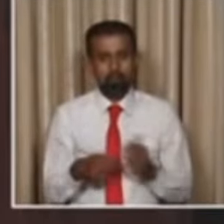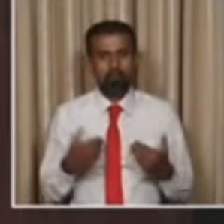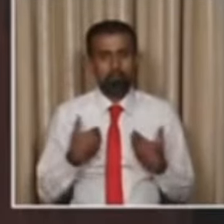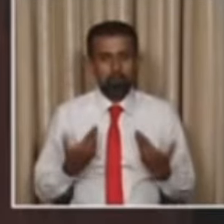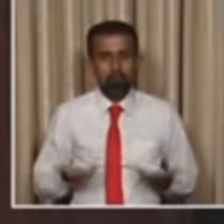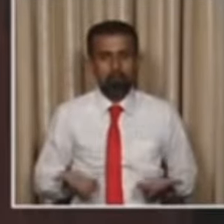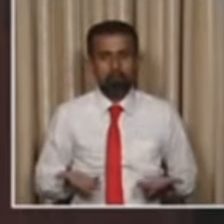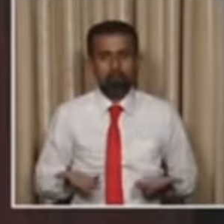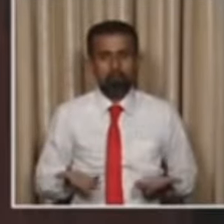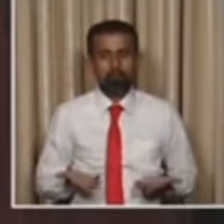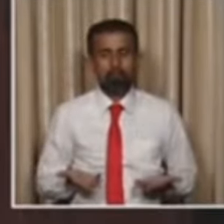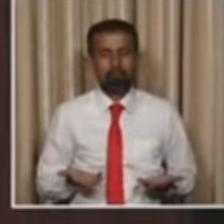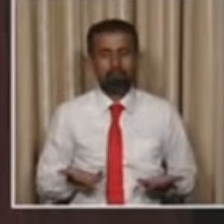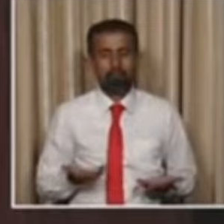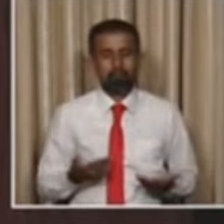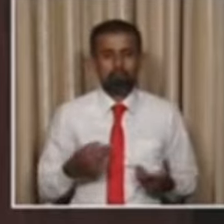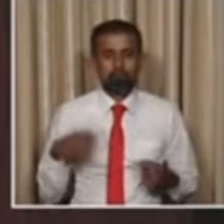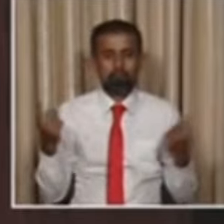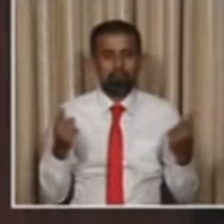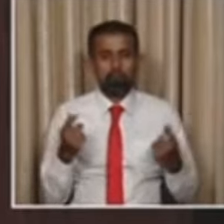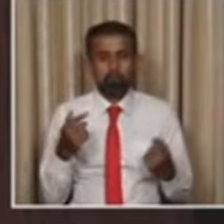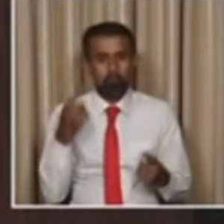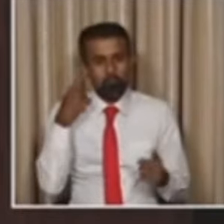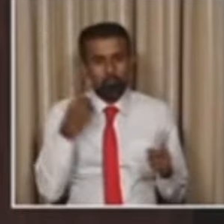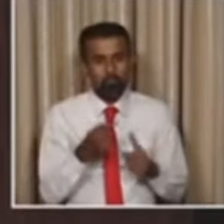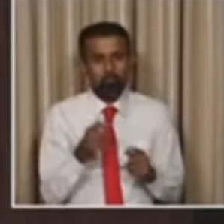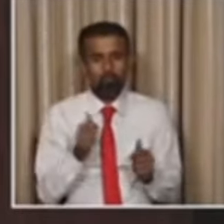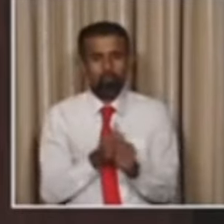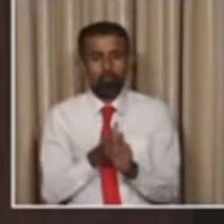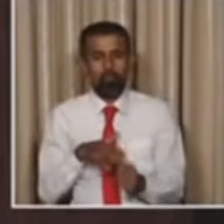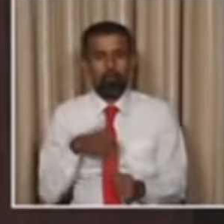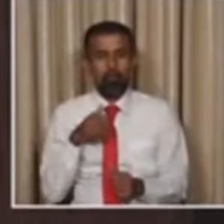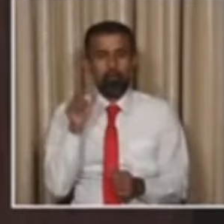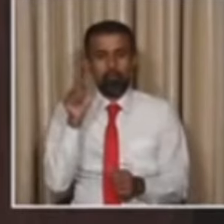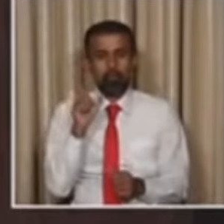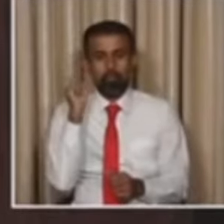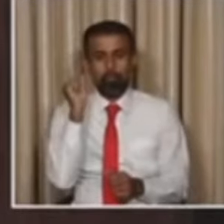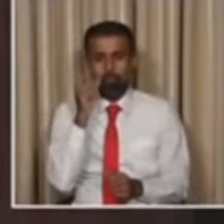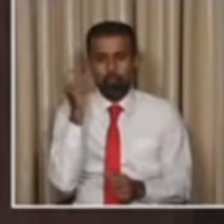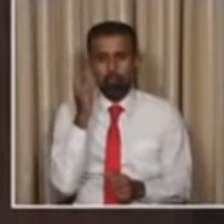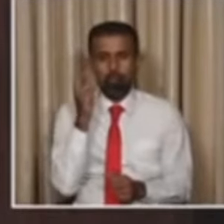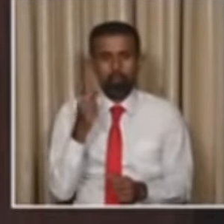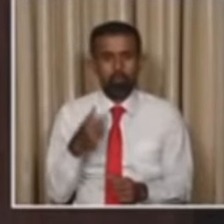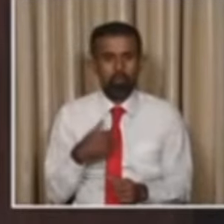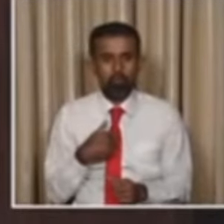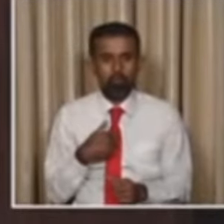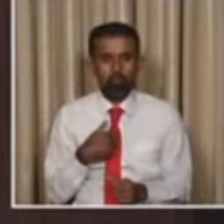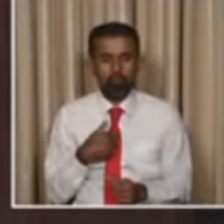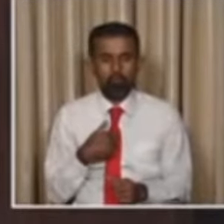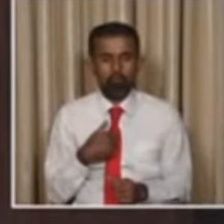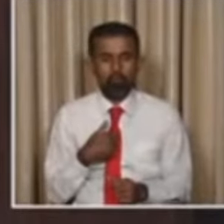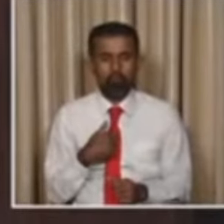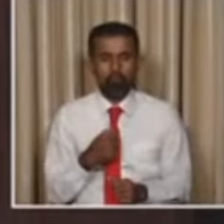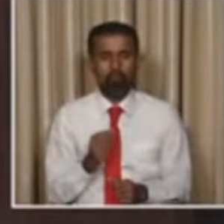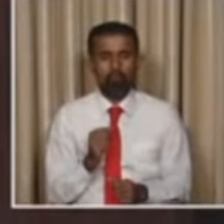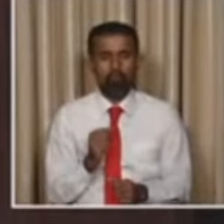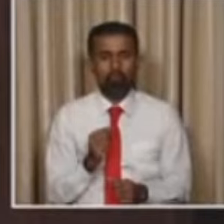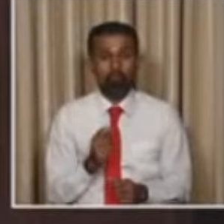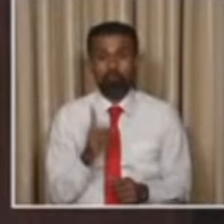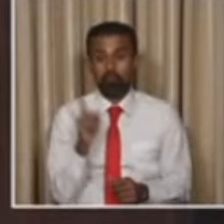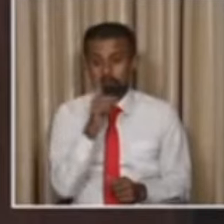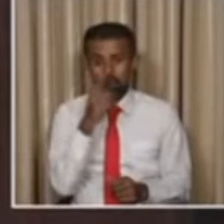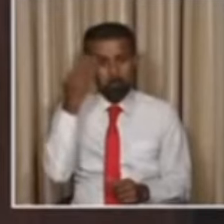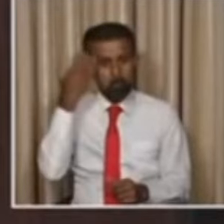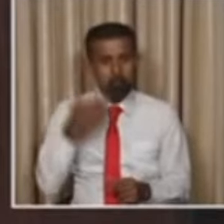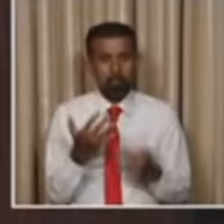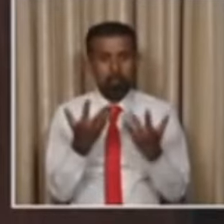මේ පිළිබඳව අනිකුත් හොරු නැත්නම් මේ පිටපස්සේ හිටපු මහමලකරුවෝ හොයන එක ගැන අපේ මොන කවර කතාවද? ඉස්සල්ලාම මිය ගිය